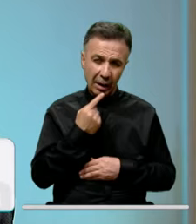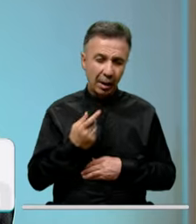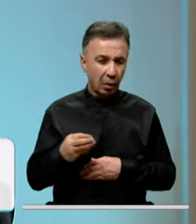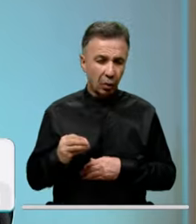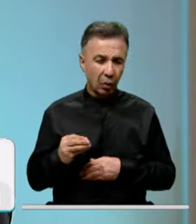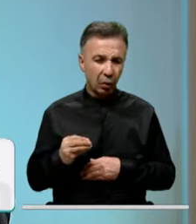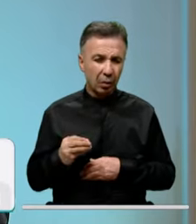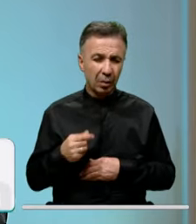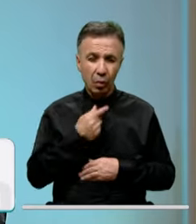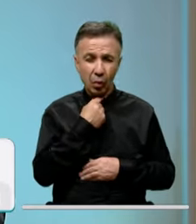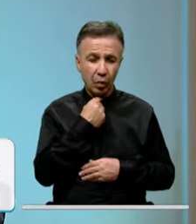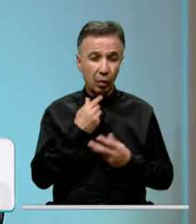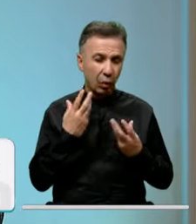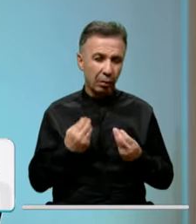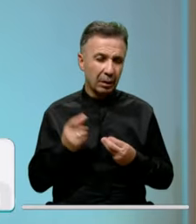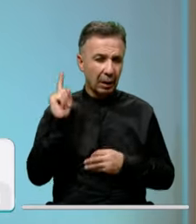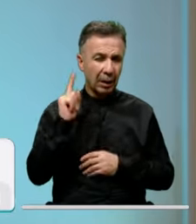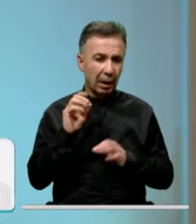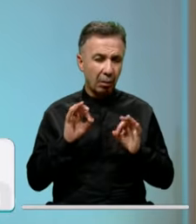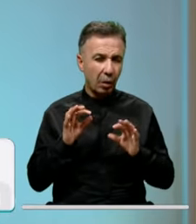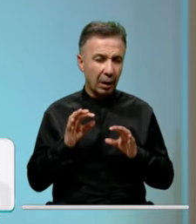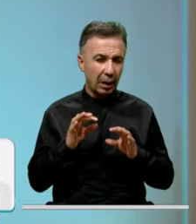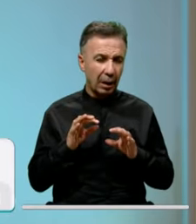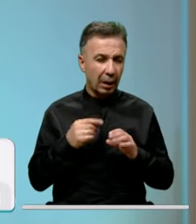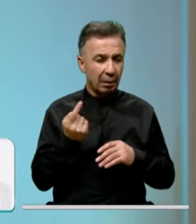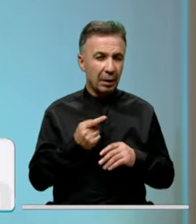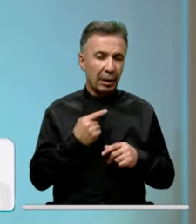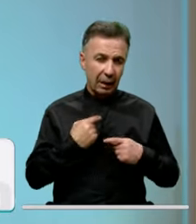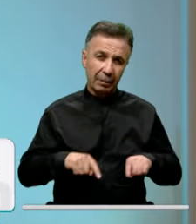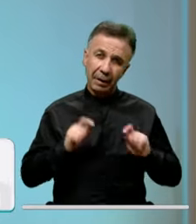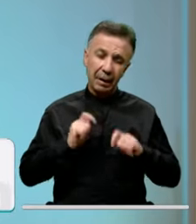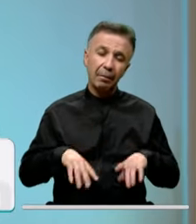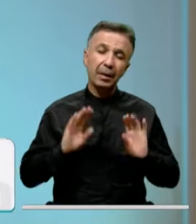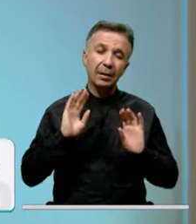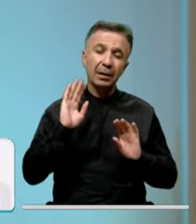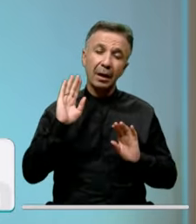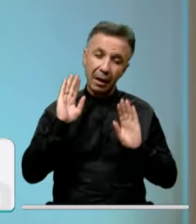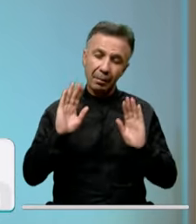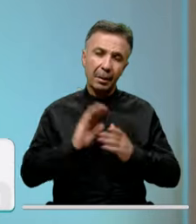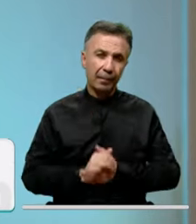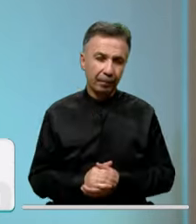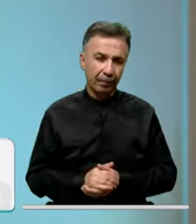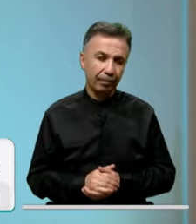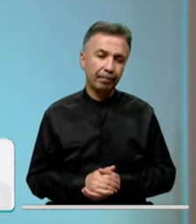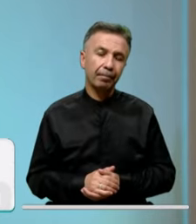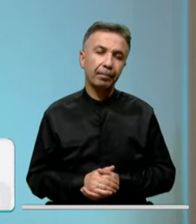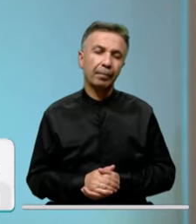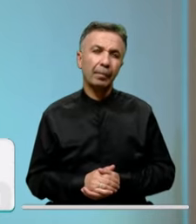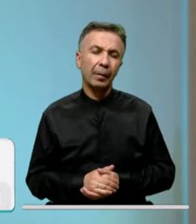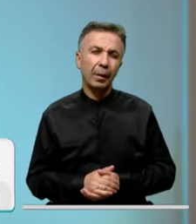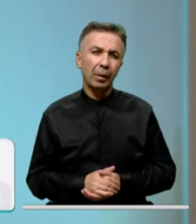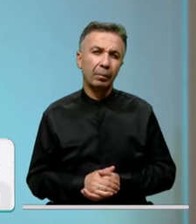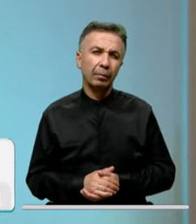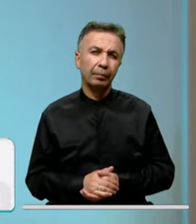özürlü olması, Allah kimseyi böyle bir şeyle imtihan etmesin ama... Engelli de olabilir bir insan tabii. Bakın, bu